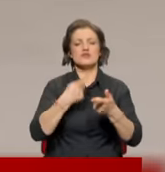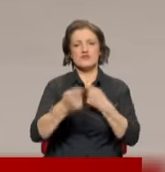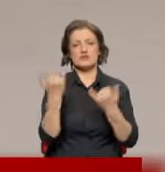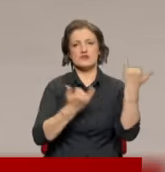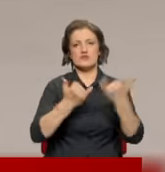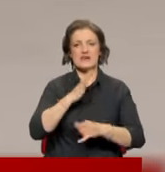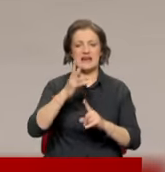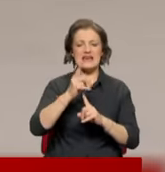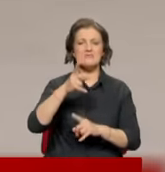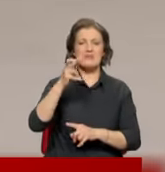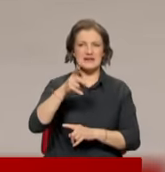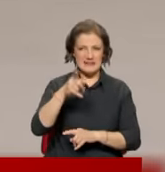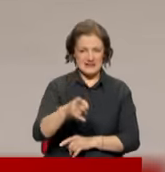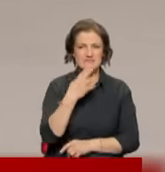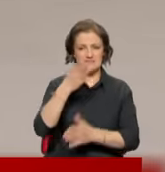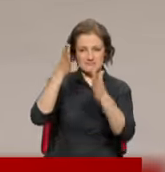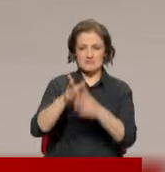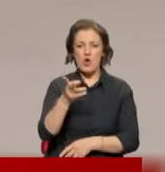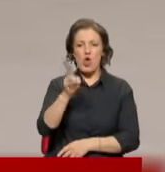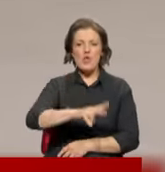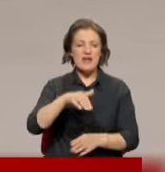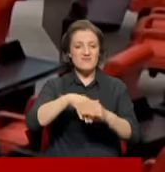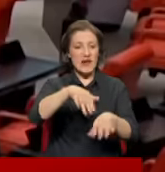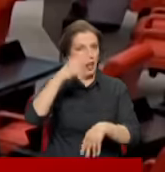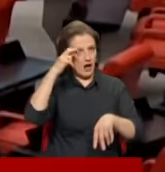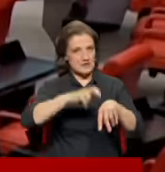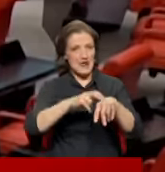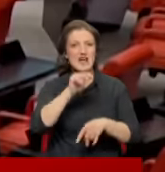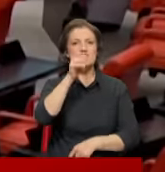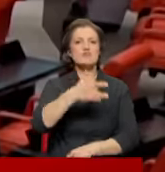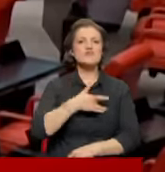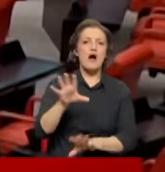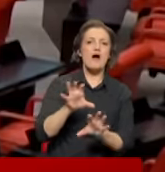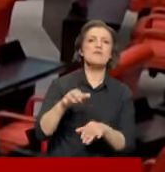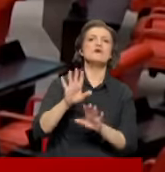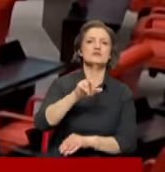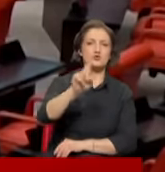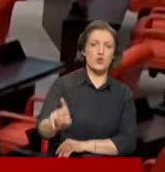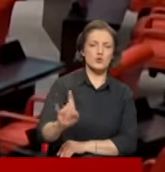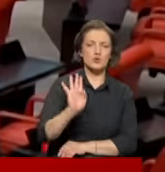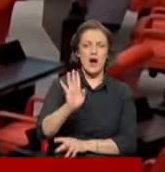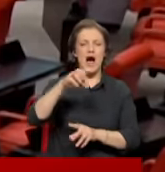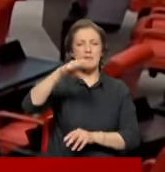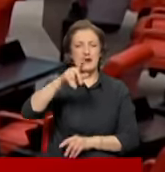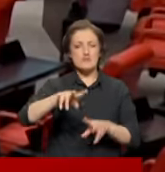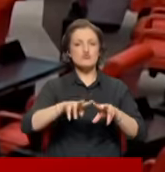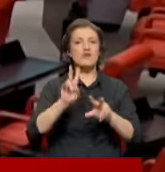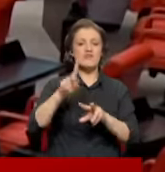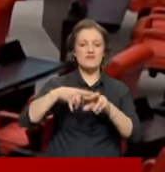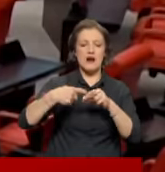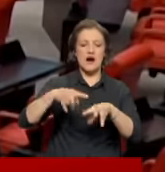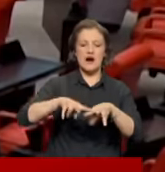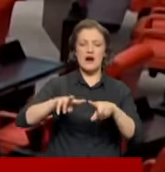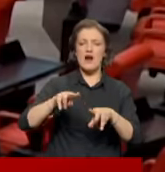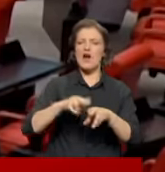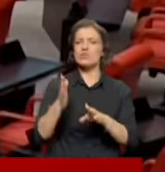İYİ Partili Selcan Hamşoğlu vefat eden vekili hatırlattı, "Hiç mi vicdanınız sızlamıyor?" diye sordu. AK Partili Mustafa Varank,